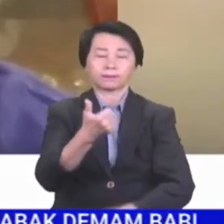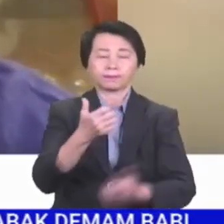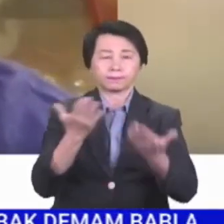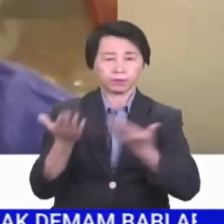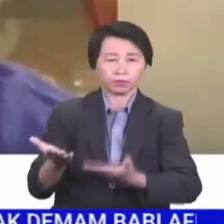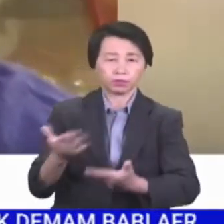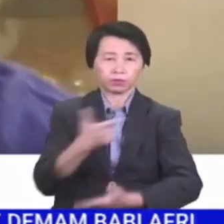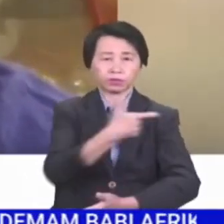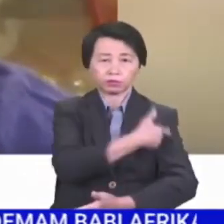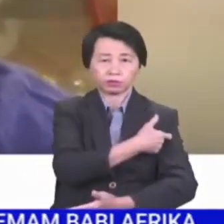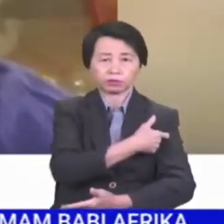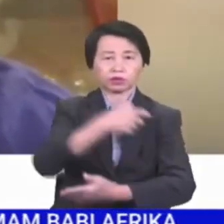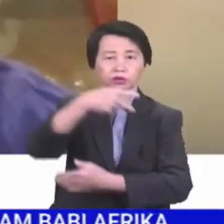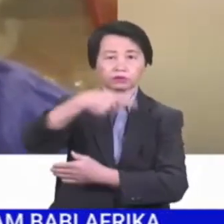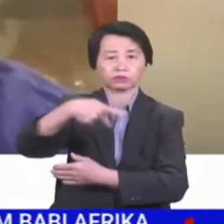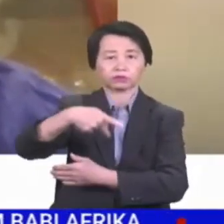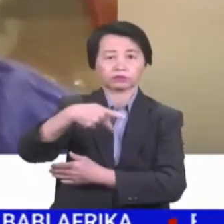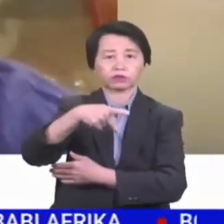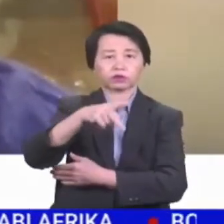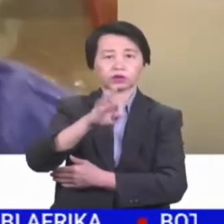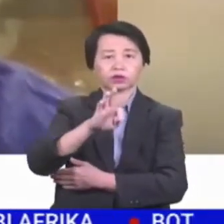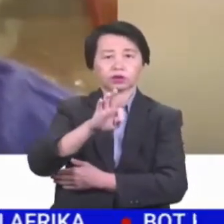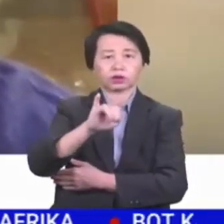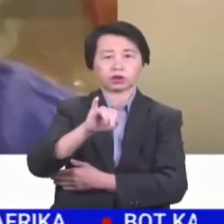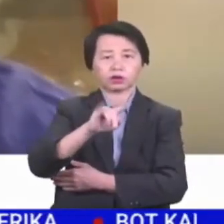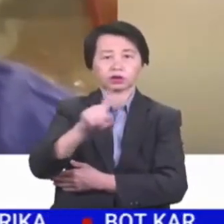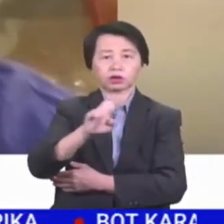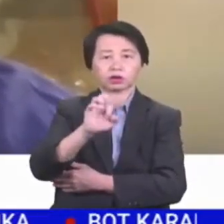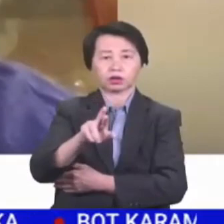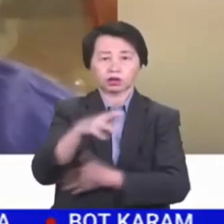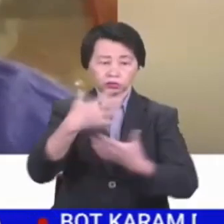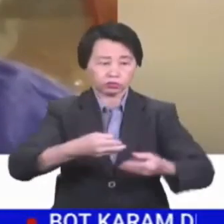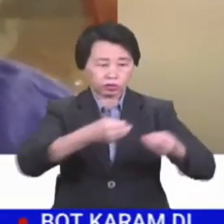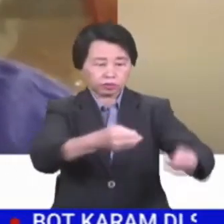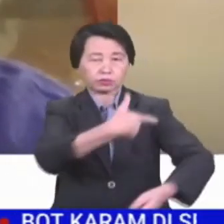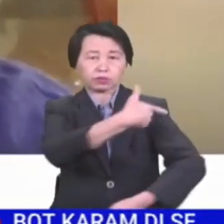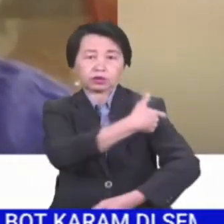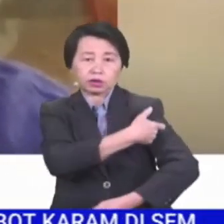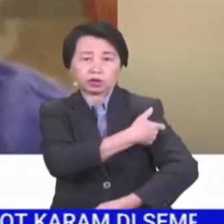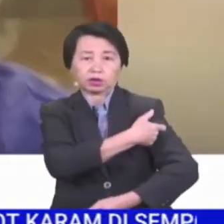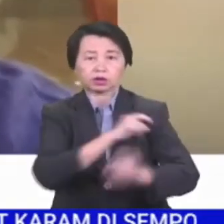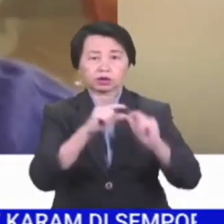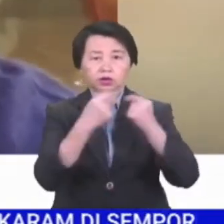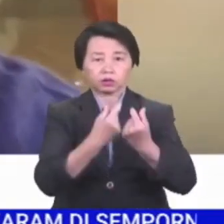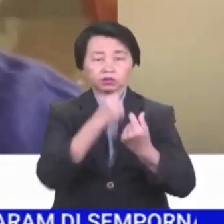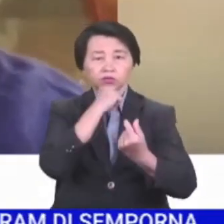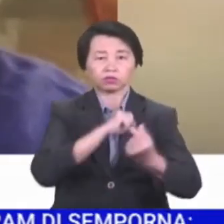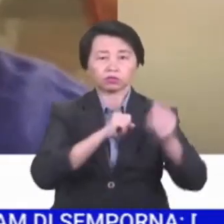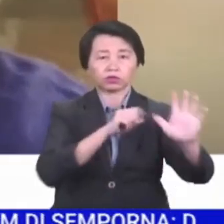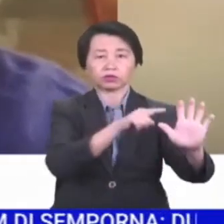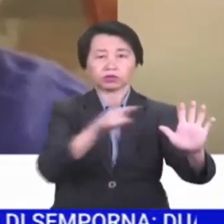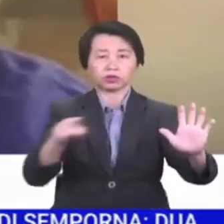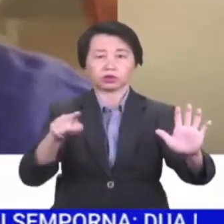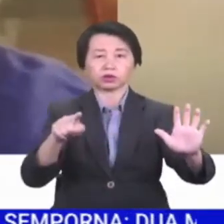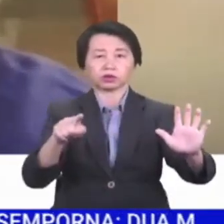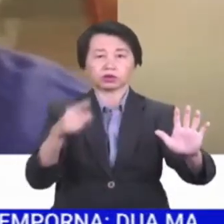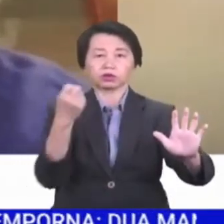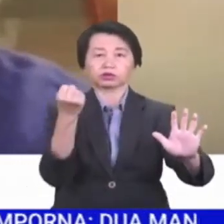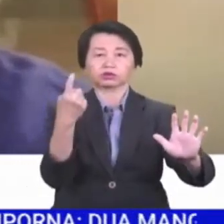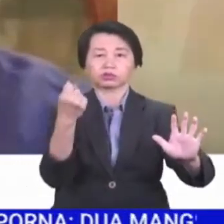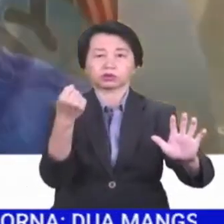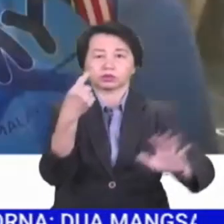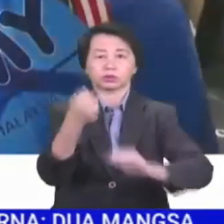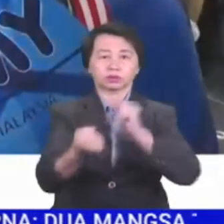oleh vaksin Pfizer yang telah diberikan kepada kanak-kanak golongan 5 tahun hingga